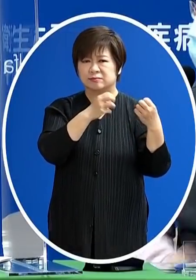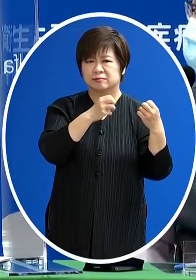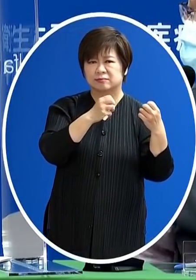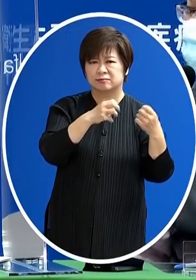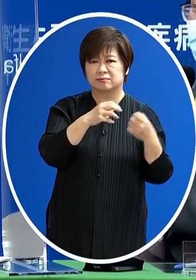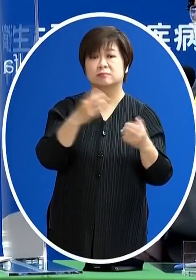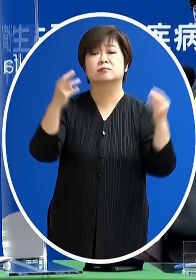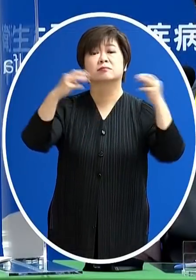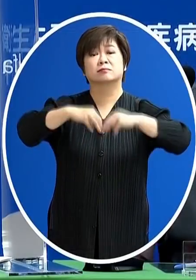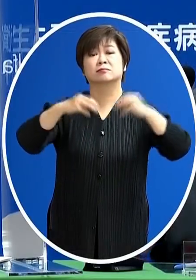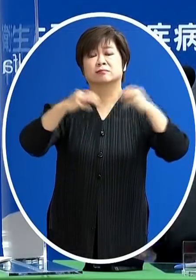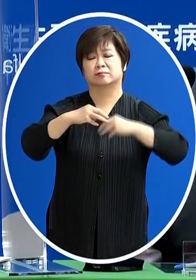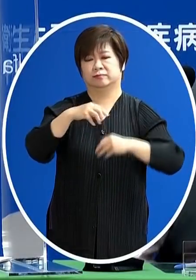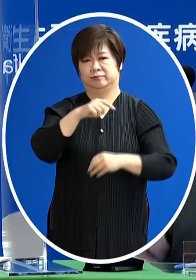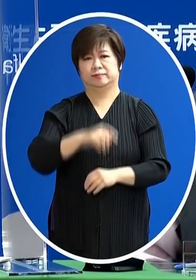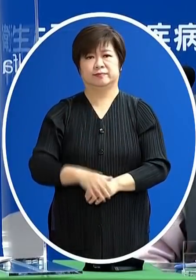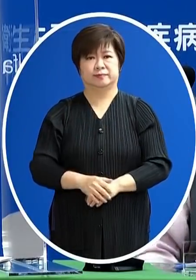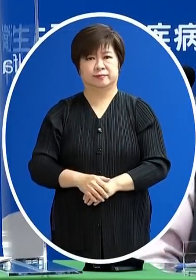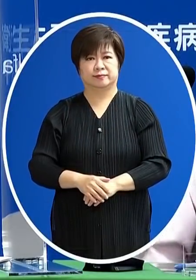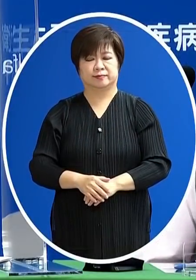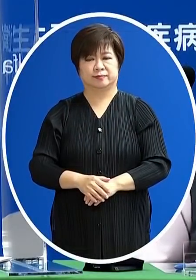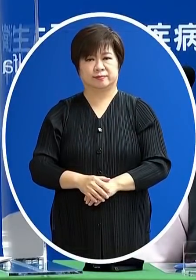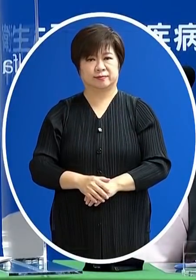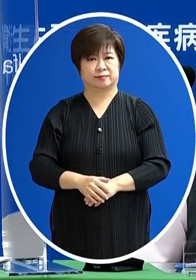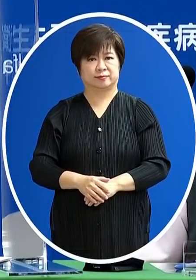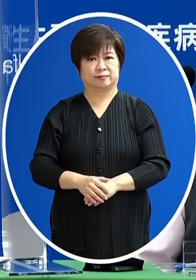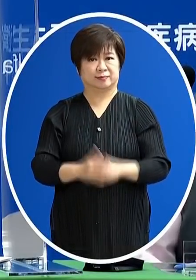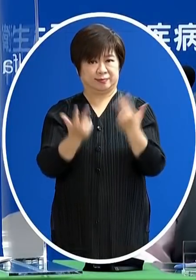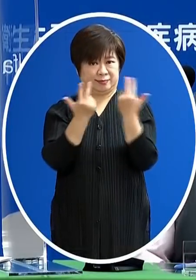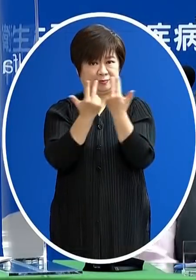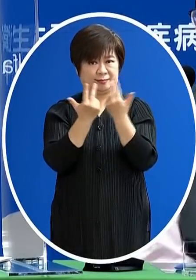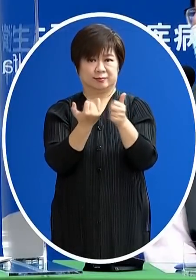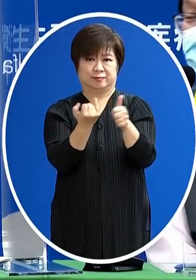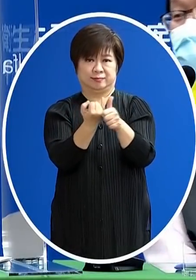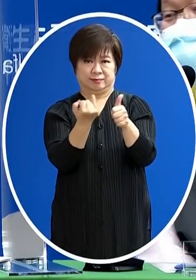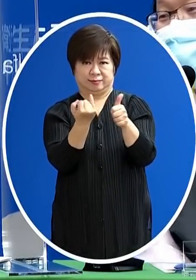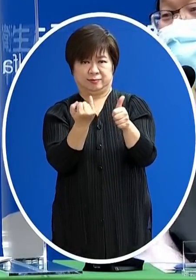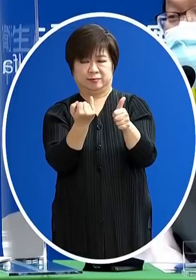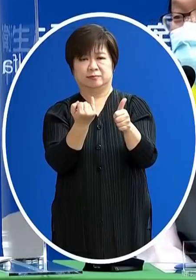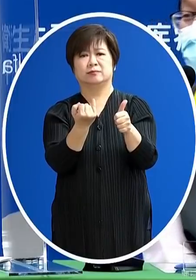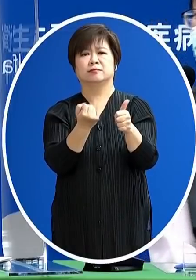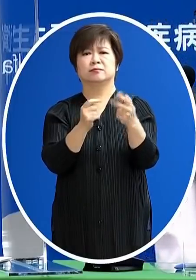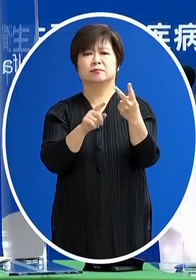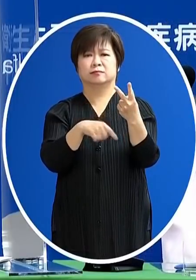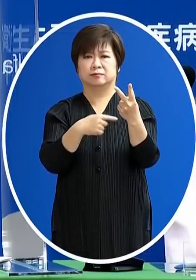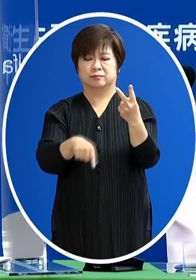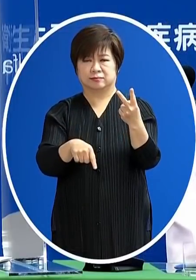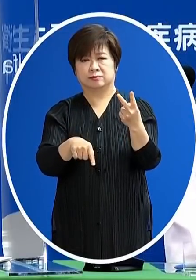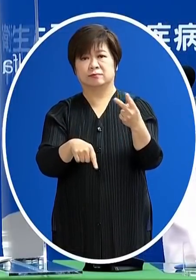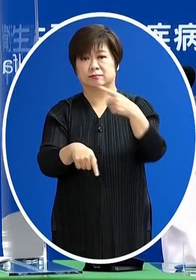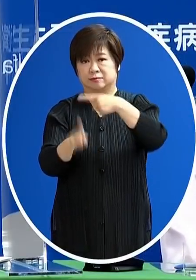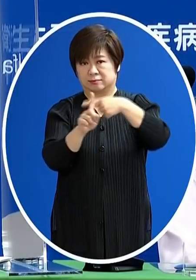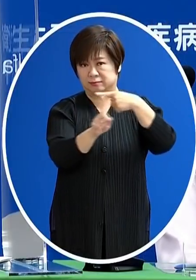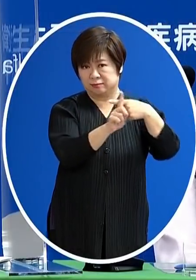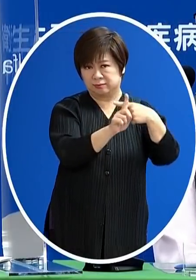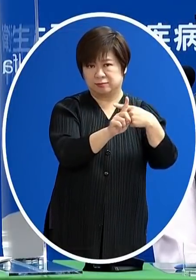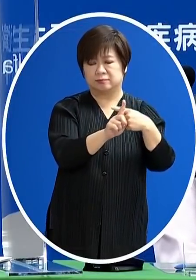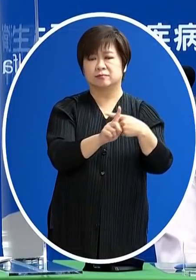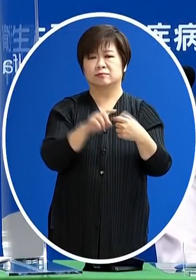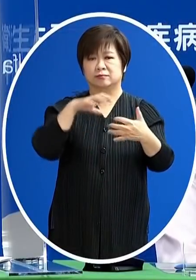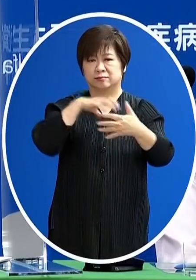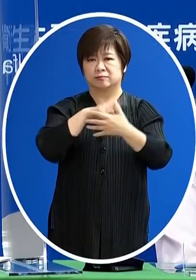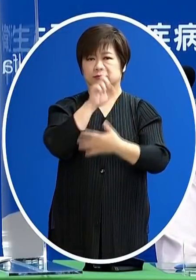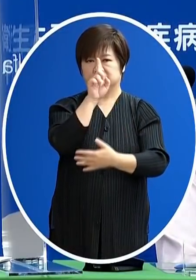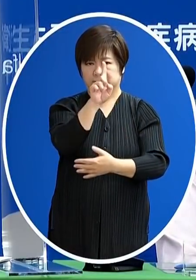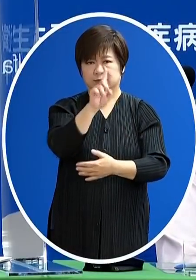难讲本来新北大概有2个夫妇是中了，然后其中因为有一位有相关